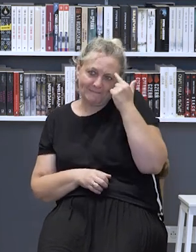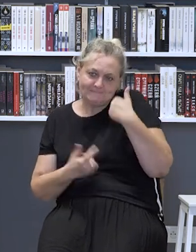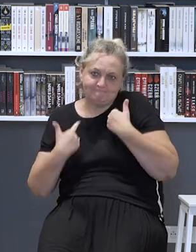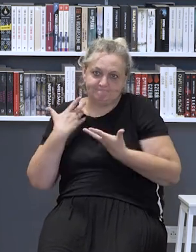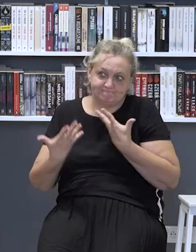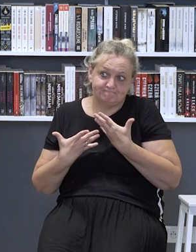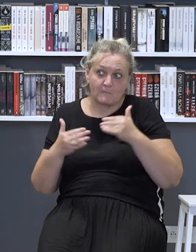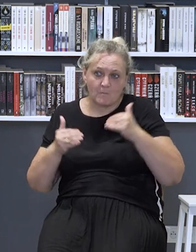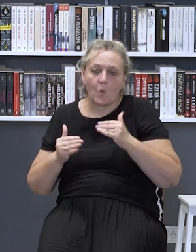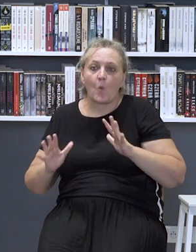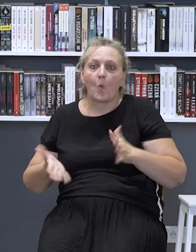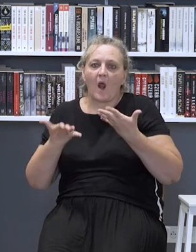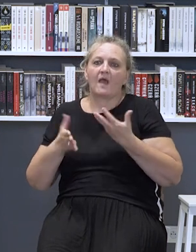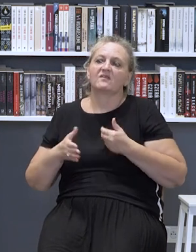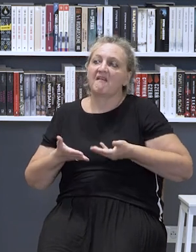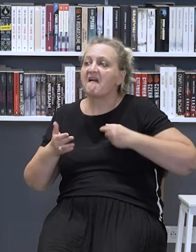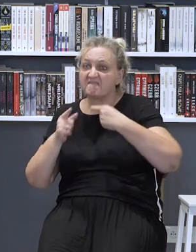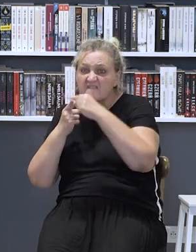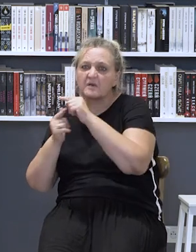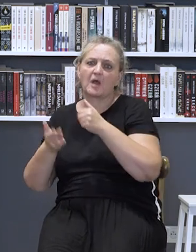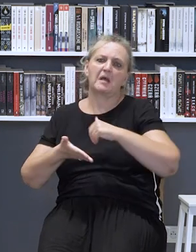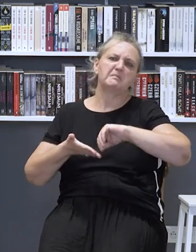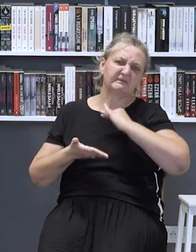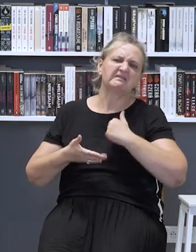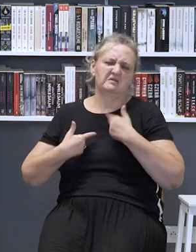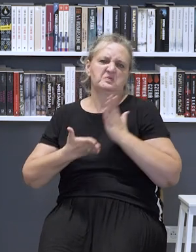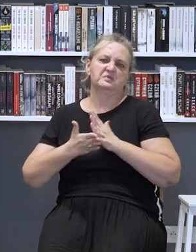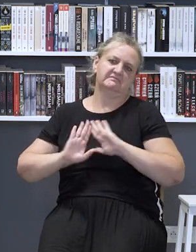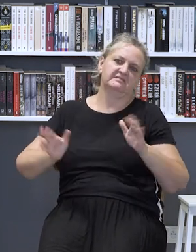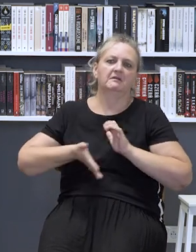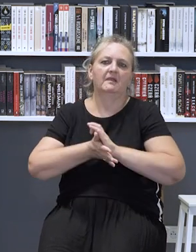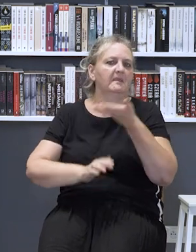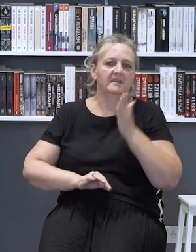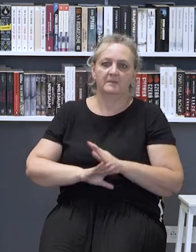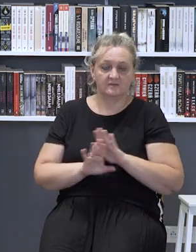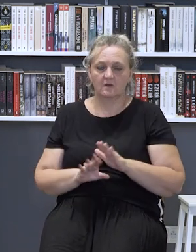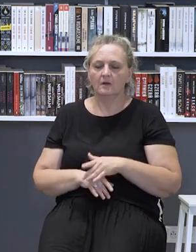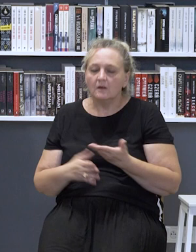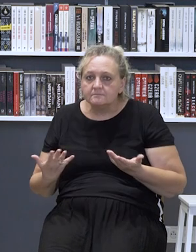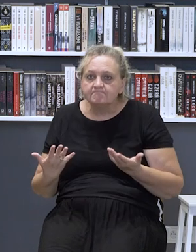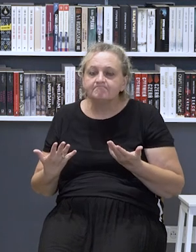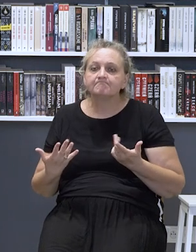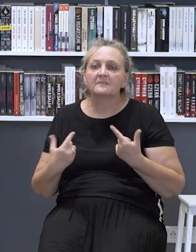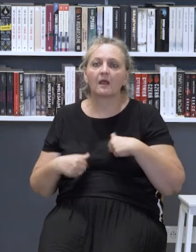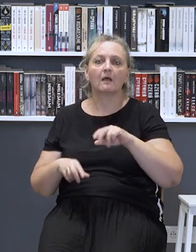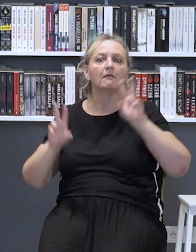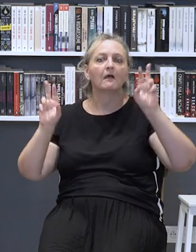że tak łatwo się wyłgam i dalej nie będę musiała niczego publikować. A tymczasem